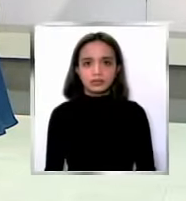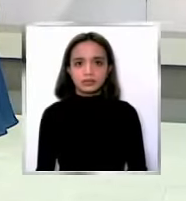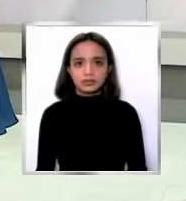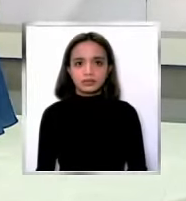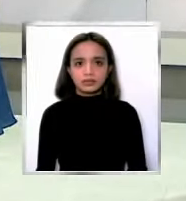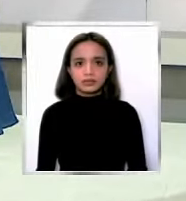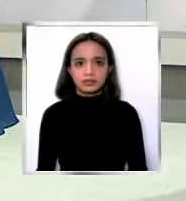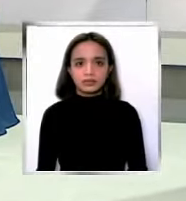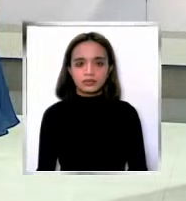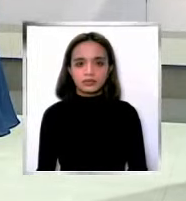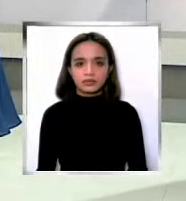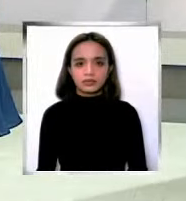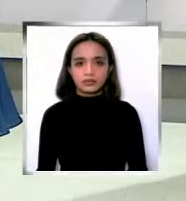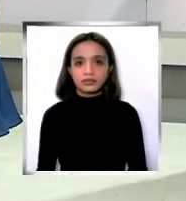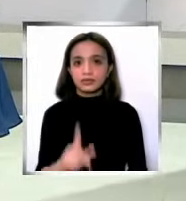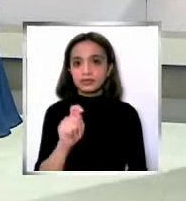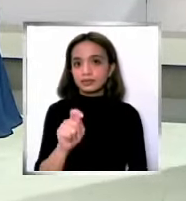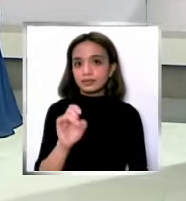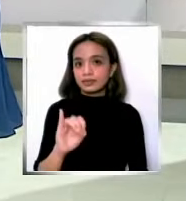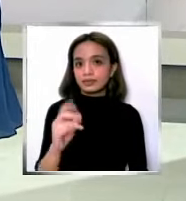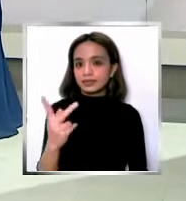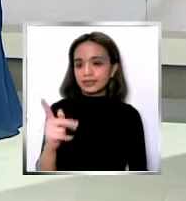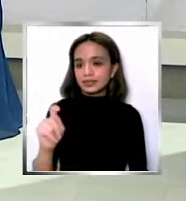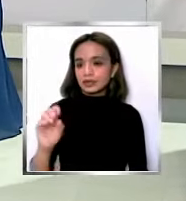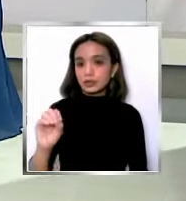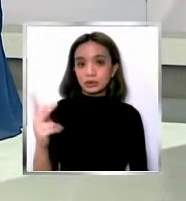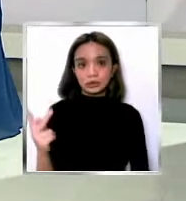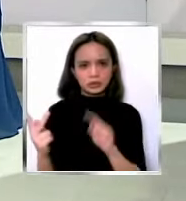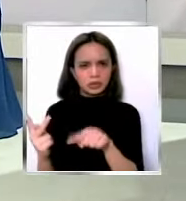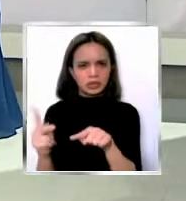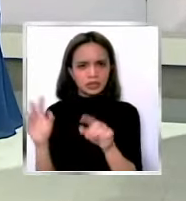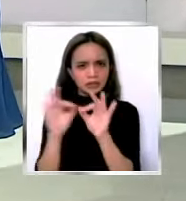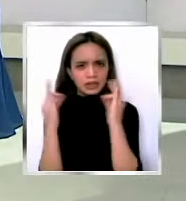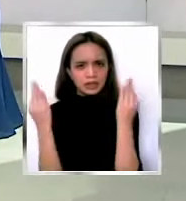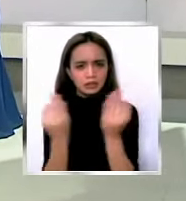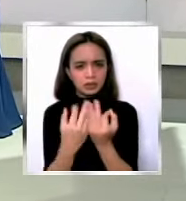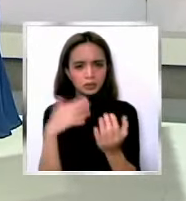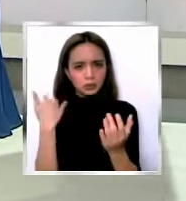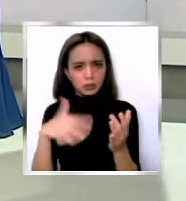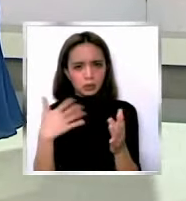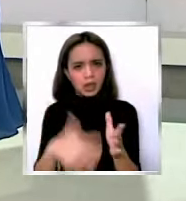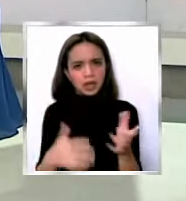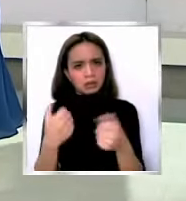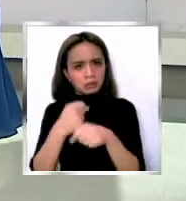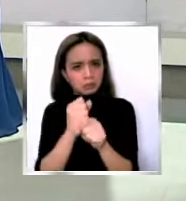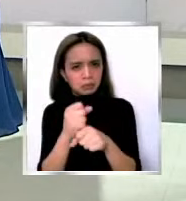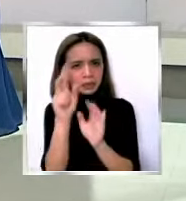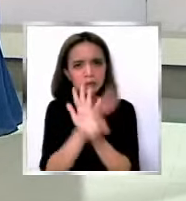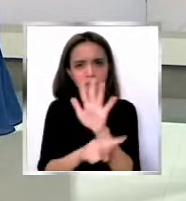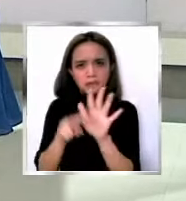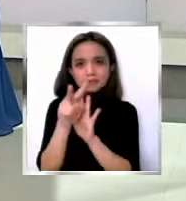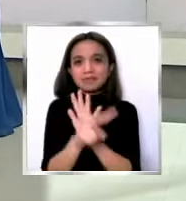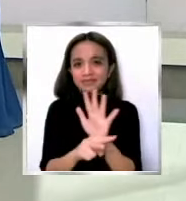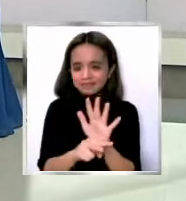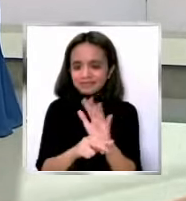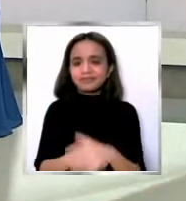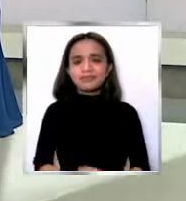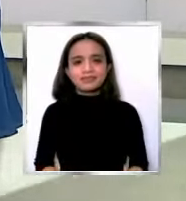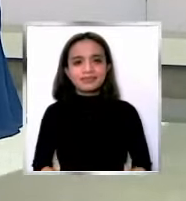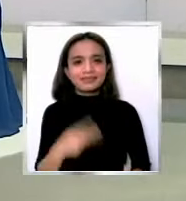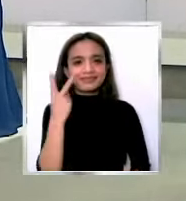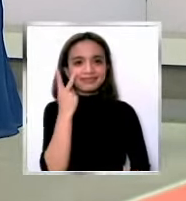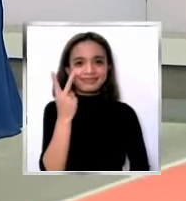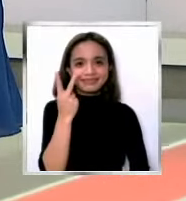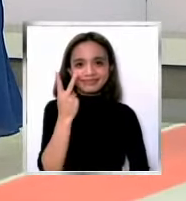Patok sa TikTok ang pamilyang Full Four sa paggawa ng TikTok entry ng kanilang kaanak. Tungayan natin ang